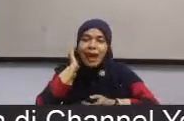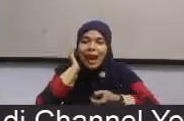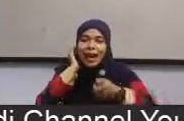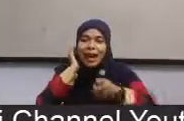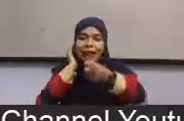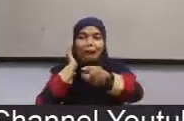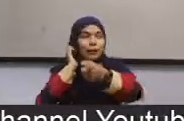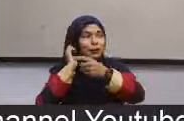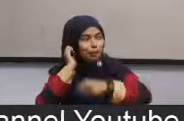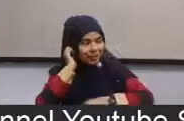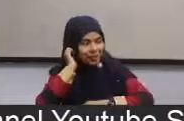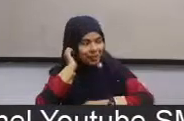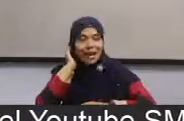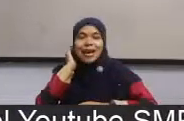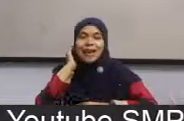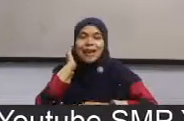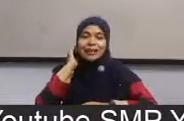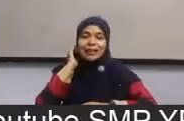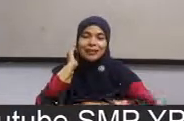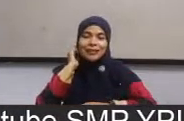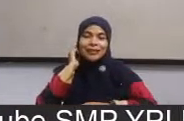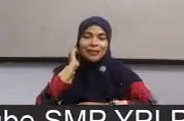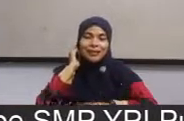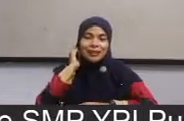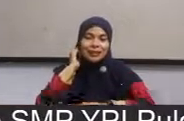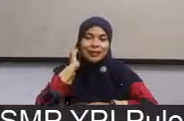becak Iya betul baca